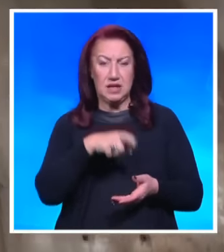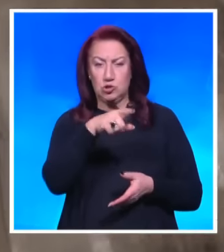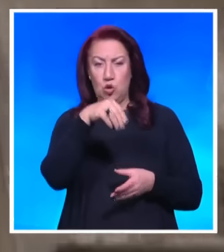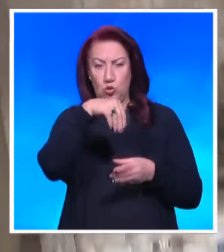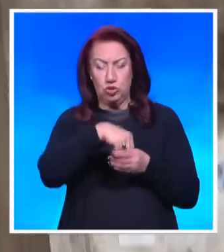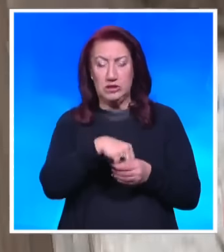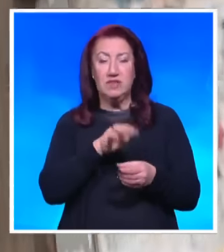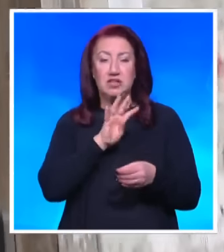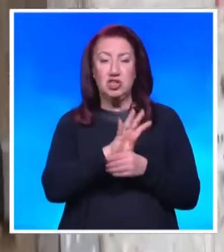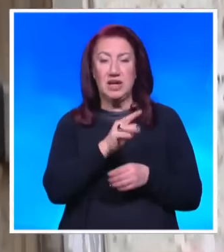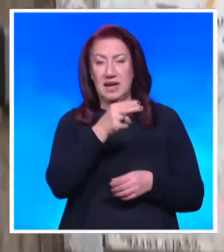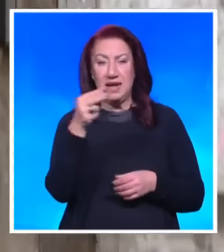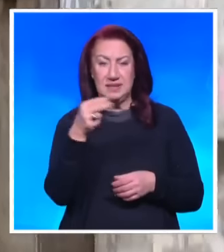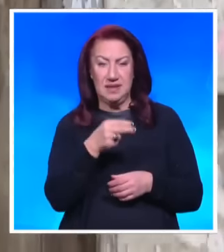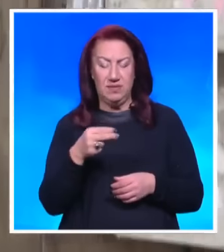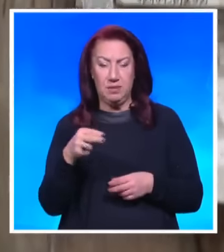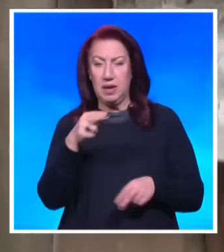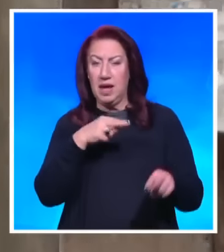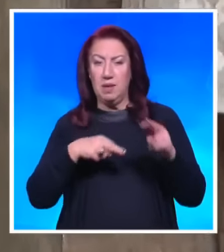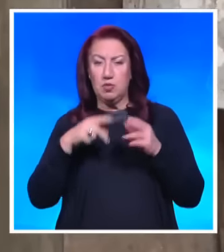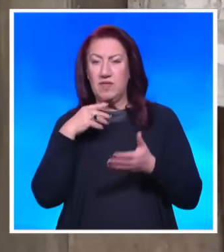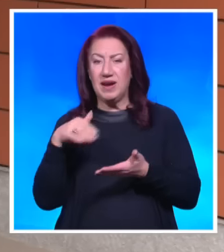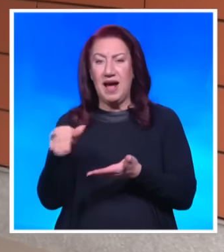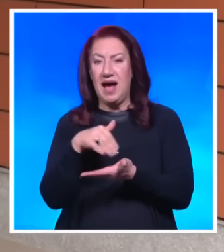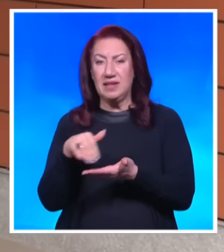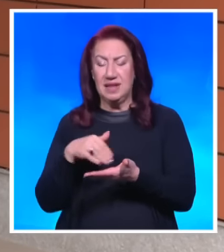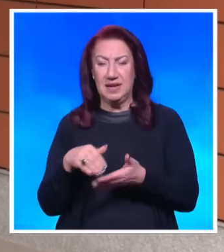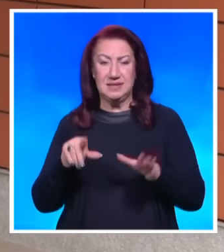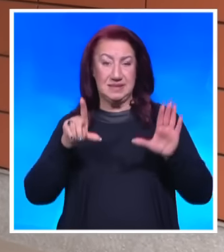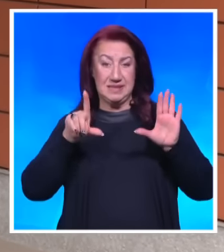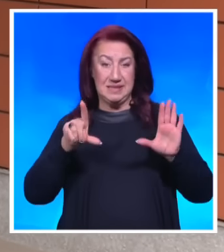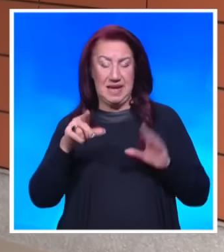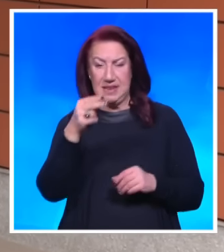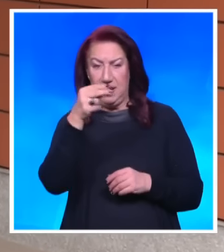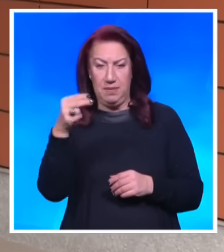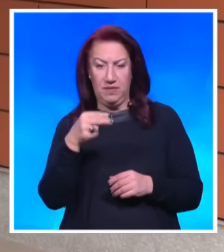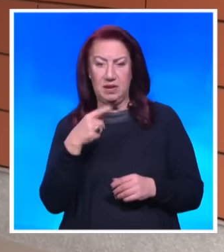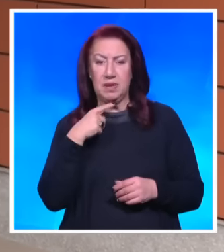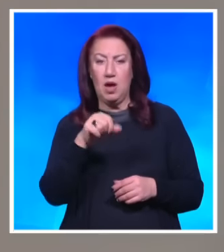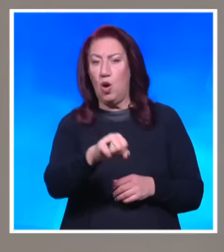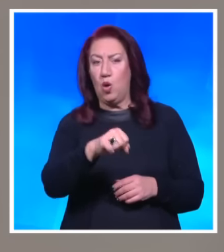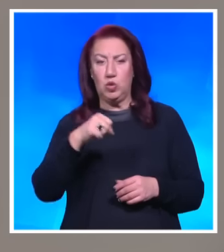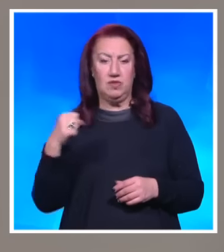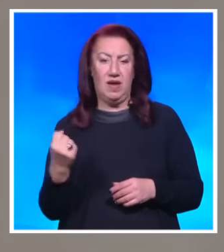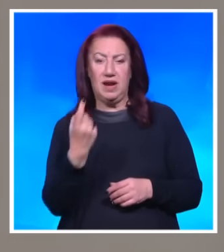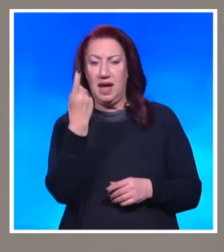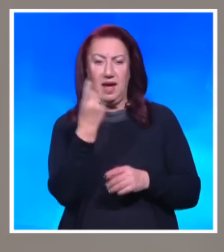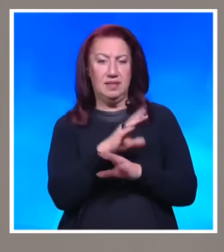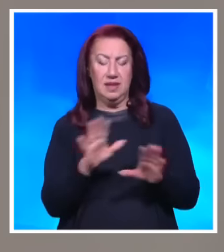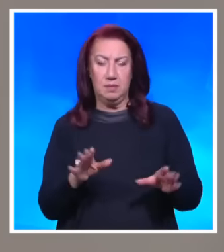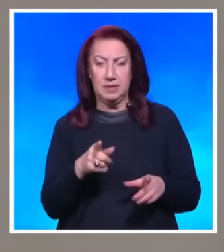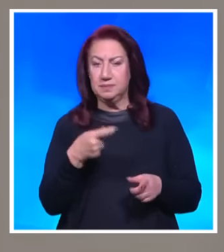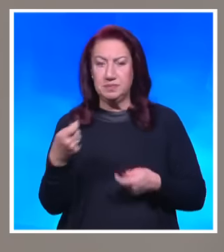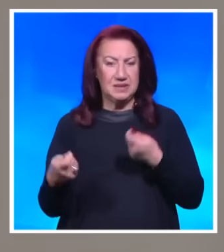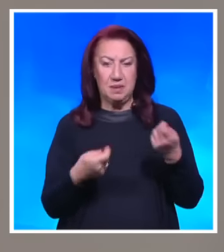При проверка на адреси, на които са регистрирани 7 от дружествата, ни отварят вратата само веднъж. Ви занимавате с архитектура?